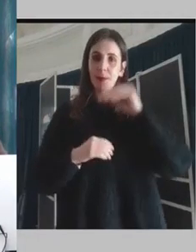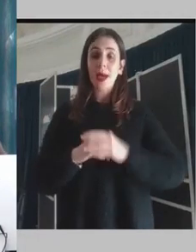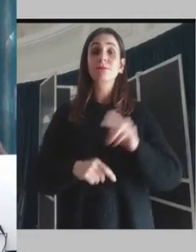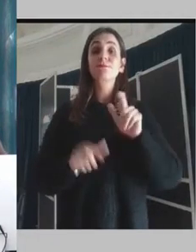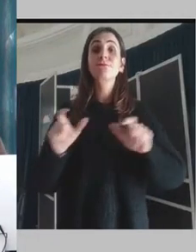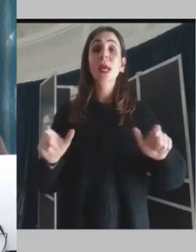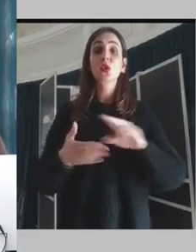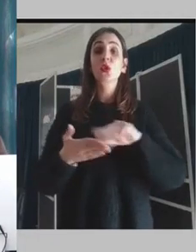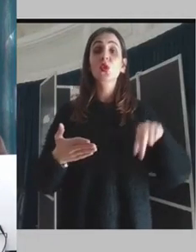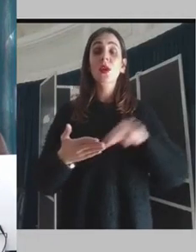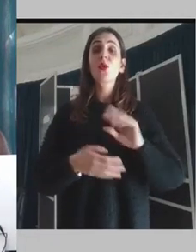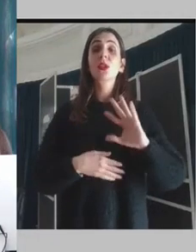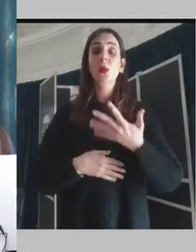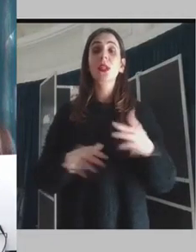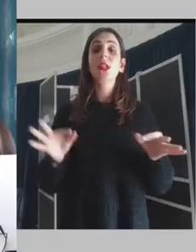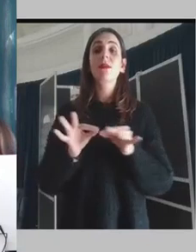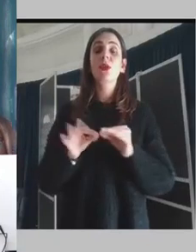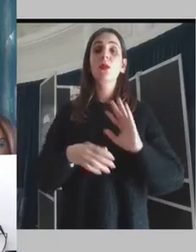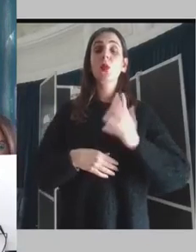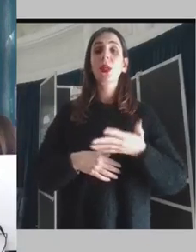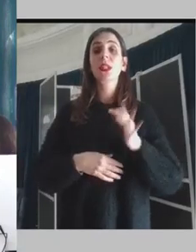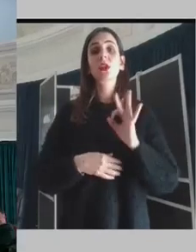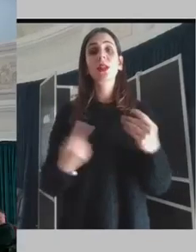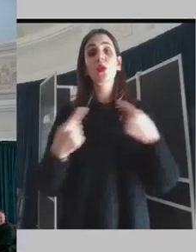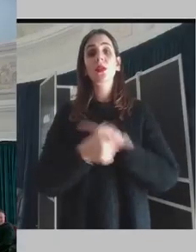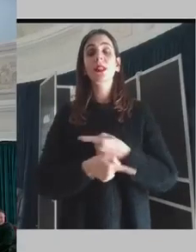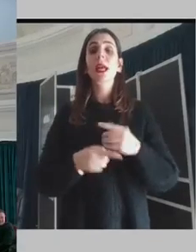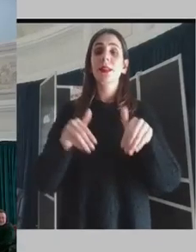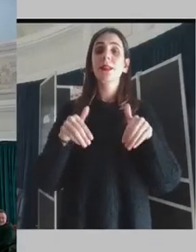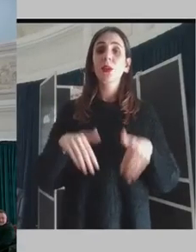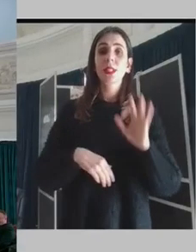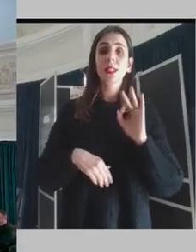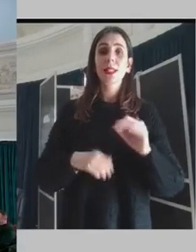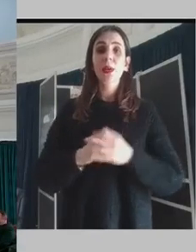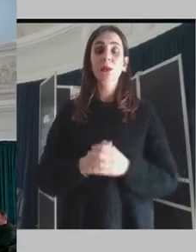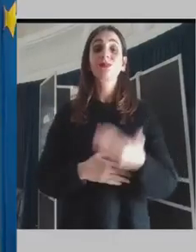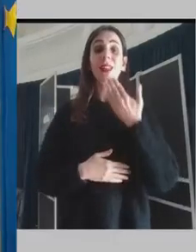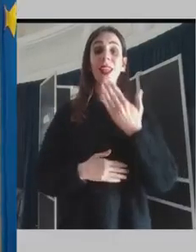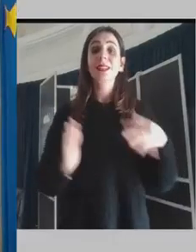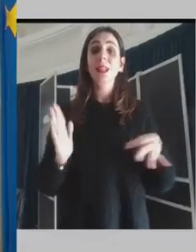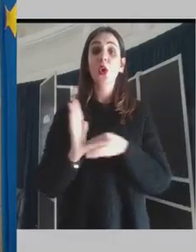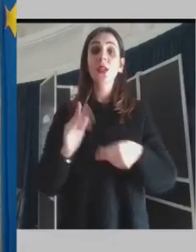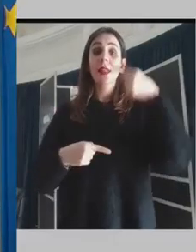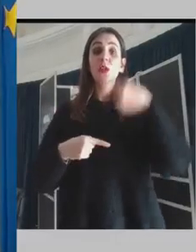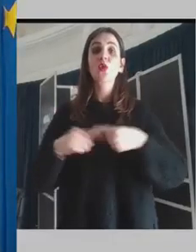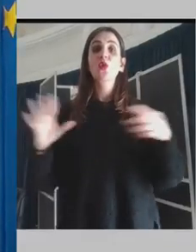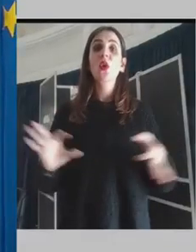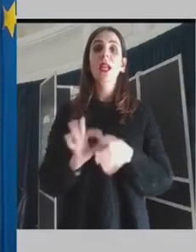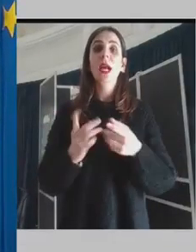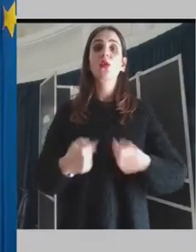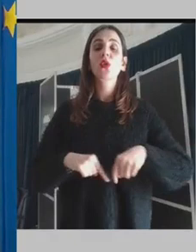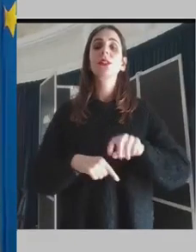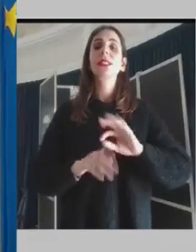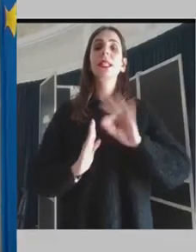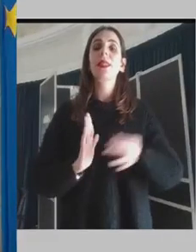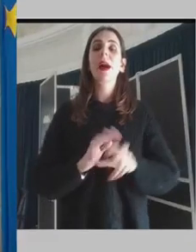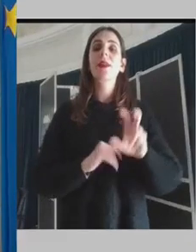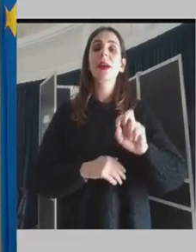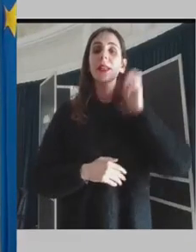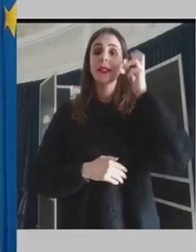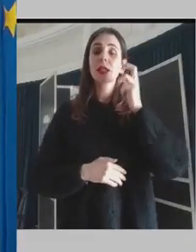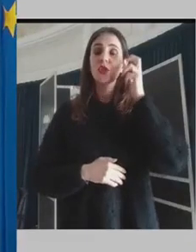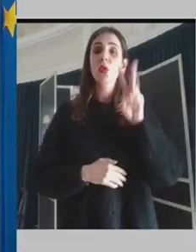15 favorevoli, 0 contrari e 0 astenuti. Grazie. L'ordine del giorno collegato al Consiglio del 30 gennaio 2024,